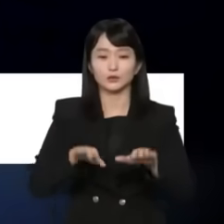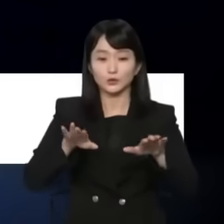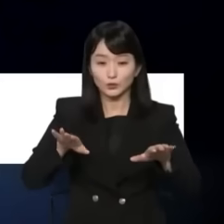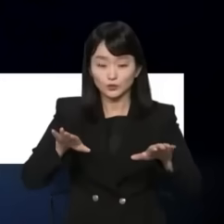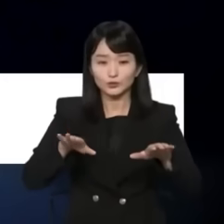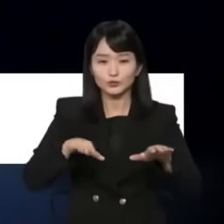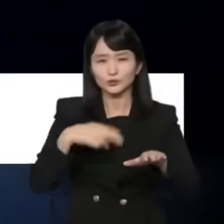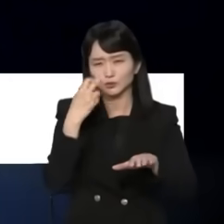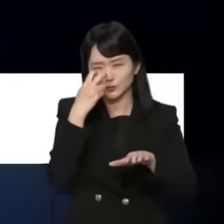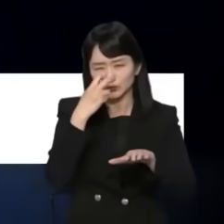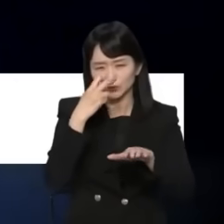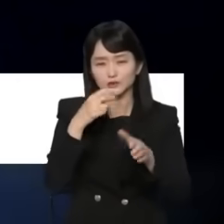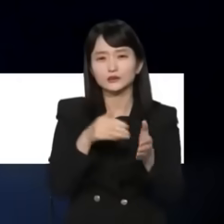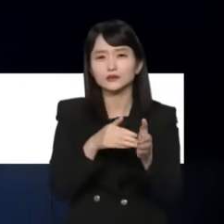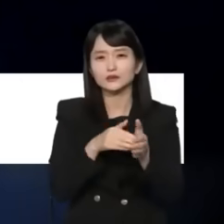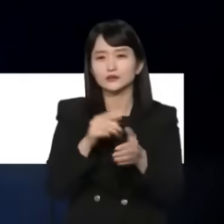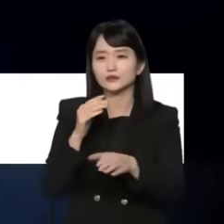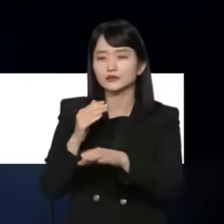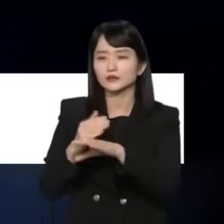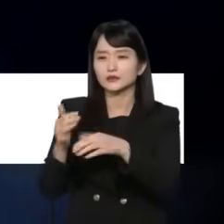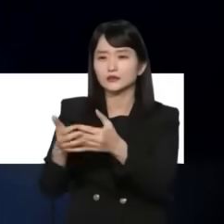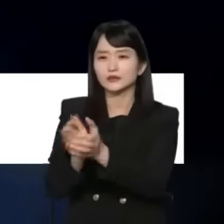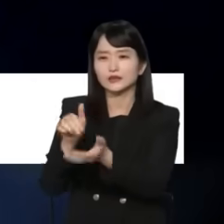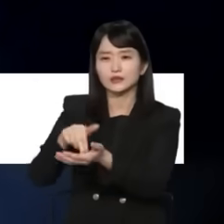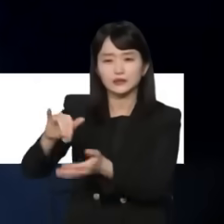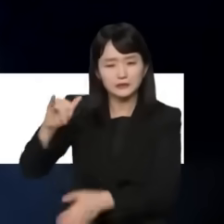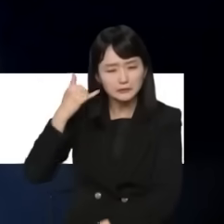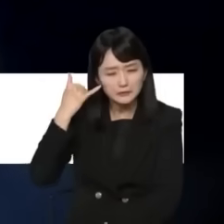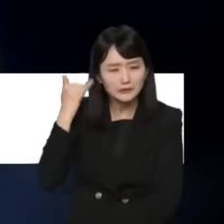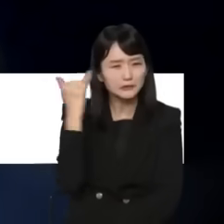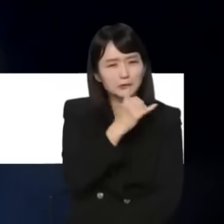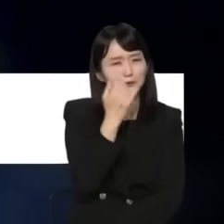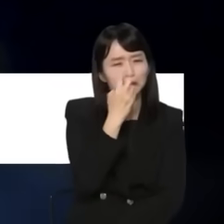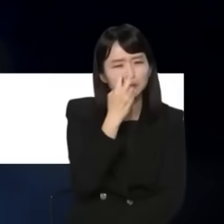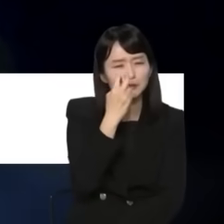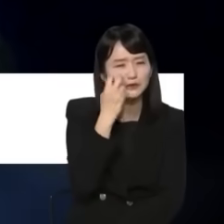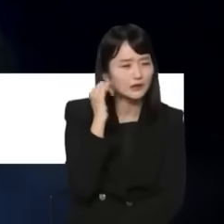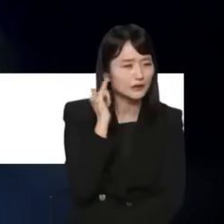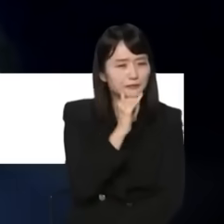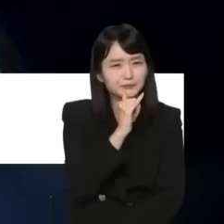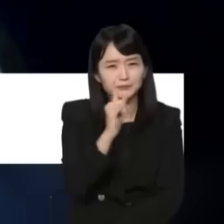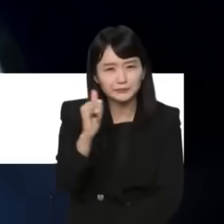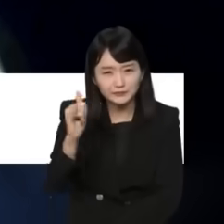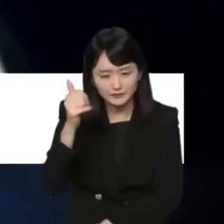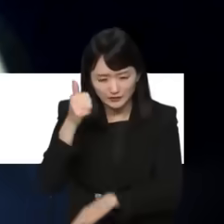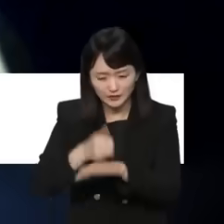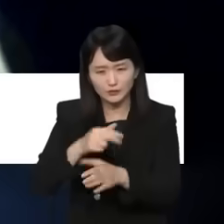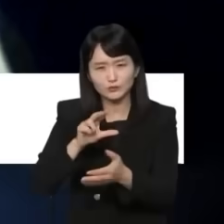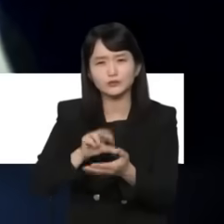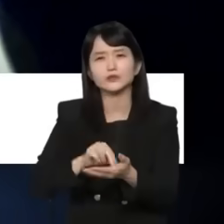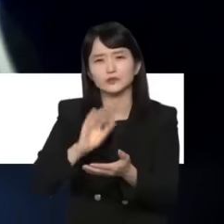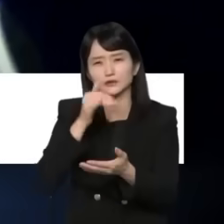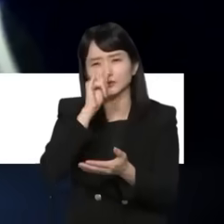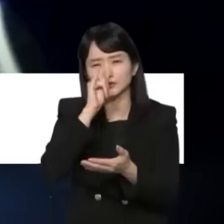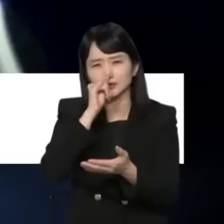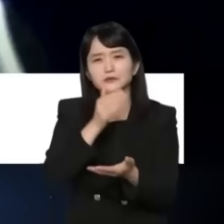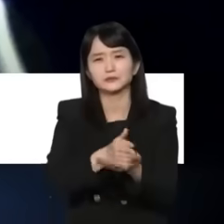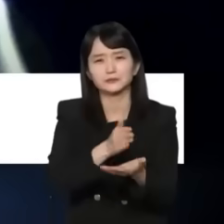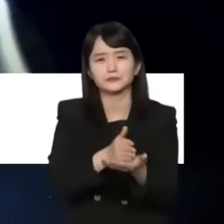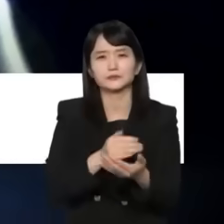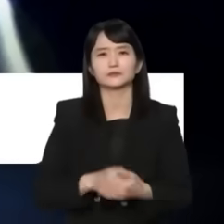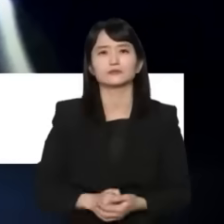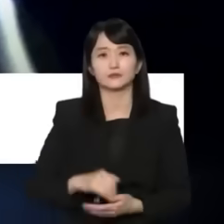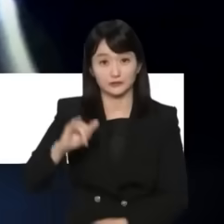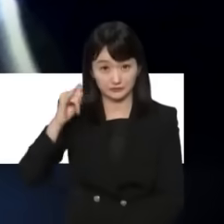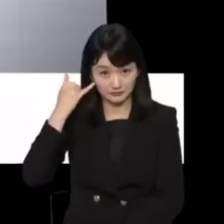한거 마무리 방해 변화 와서여 돌리느냐네 문제가 된다네